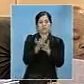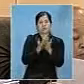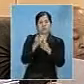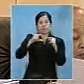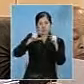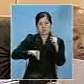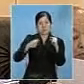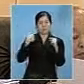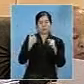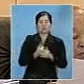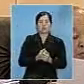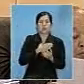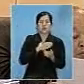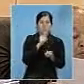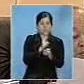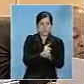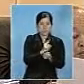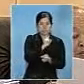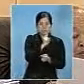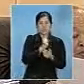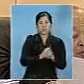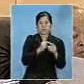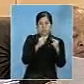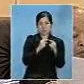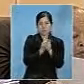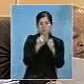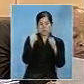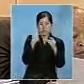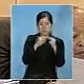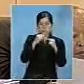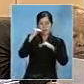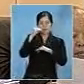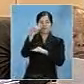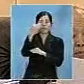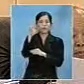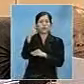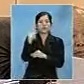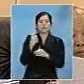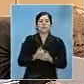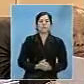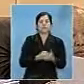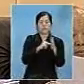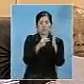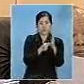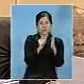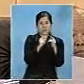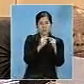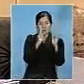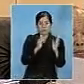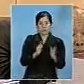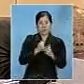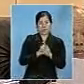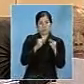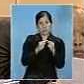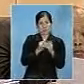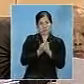วเราพบว่าการที่กำหนดให้ใช้ฟรีมากเกินจำนวนหนึ่งไปเนี่ยกลายเป็นว่าผู้บริโภคก็ไม่ได้มีความระมัด